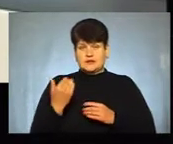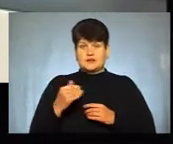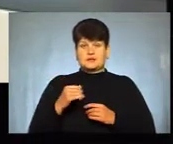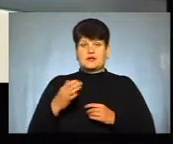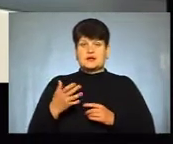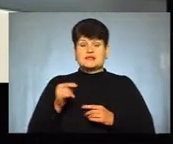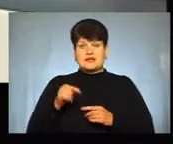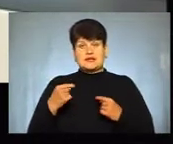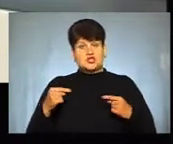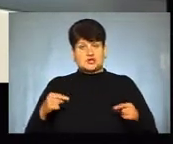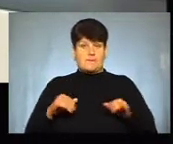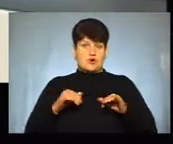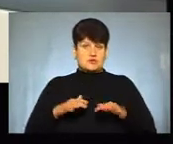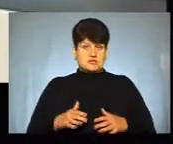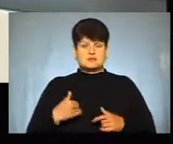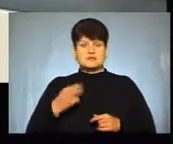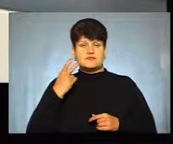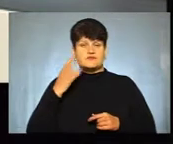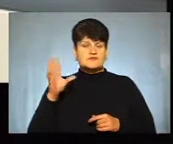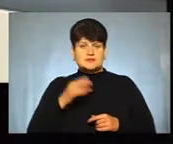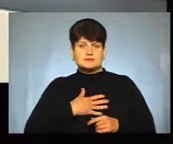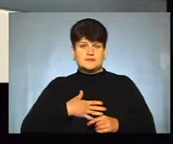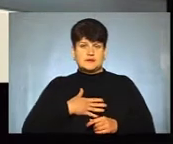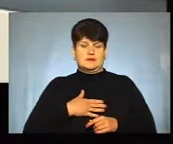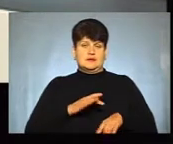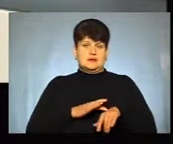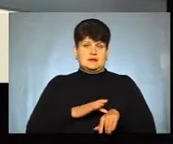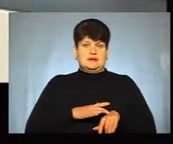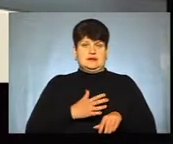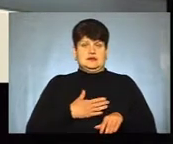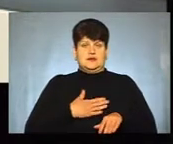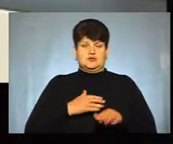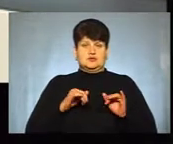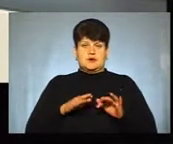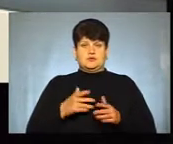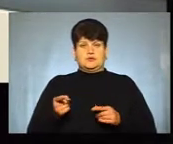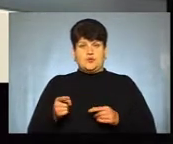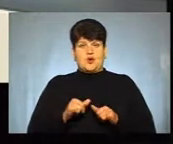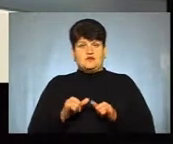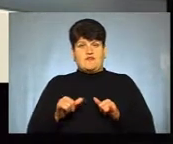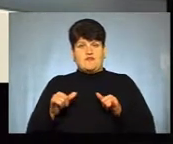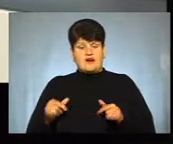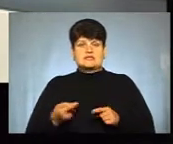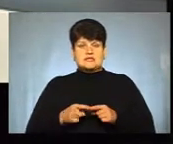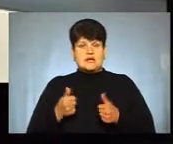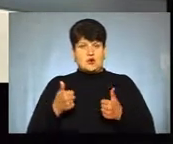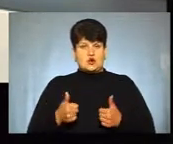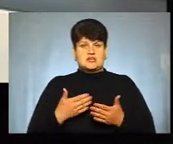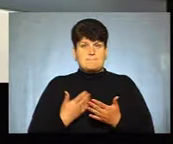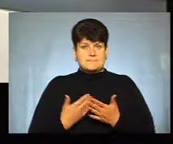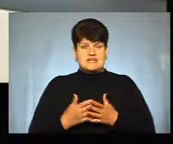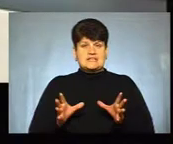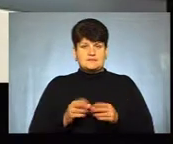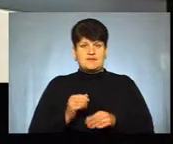чи інших процесів, бо ми всі вболіваємо за спільну справу, ми всі вболіваємо за те, щоб наш Тернопіль розвивався, тому це хороший приклад співпраці